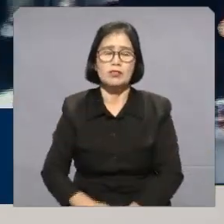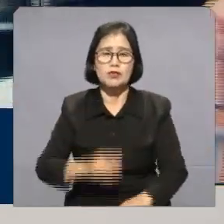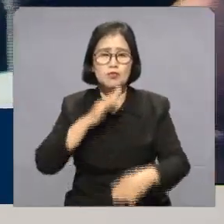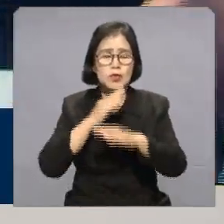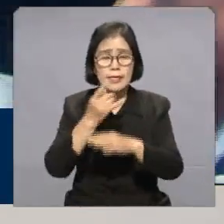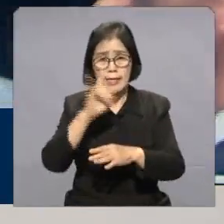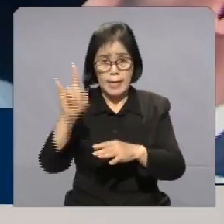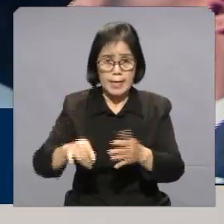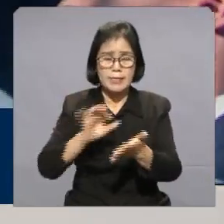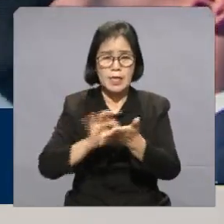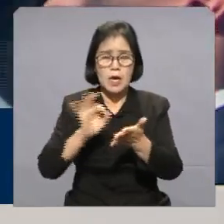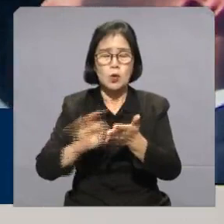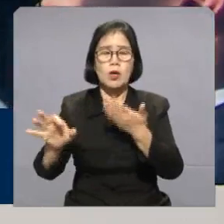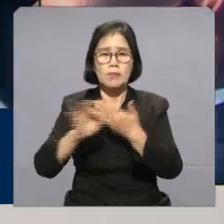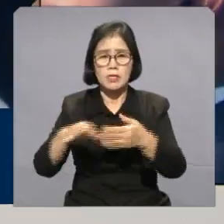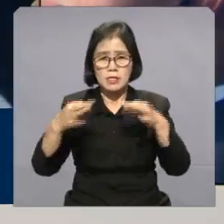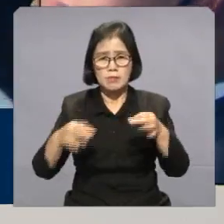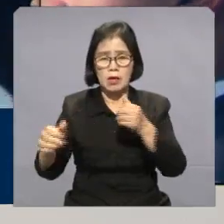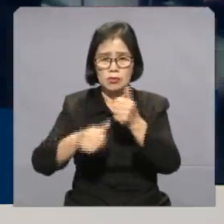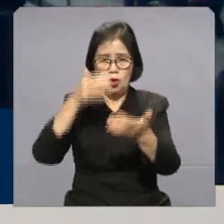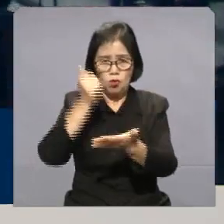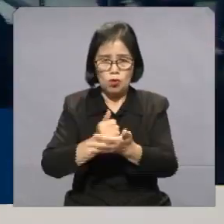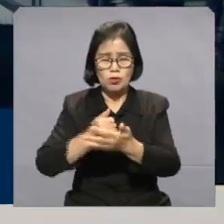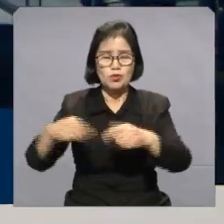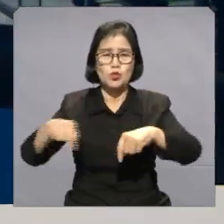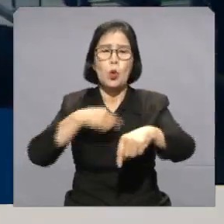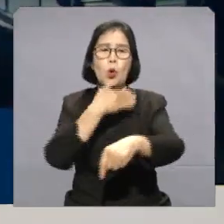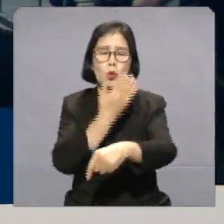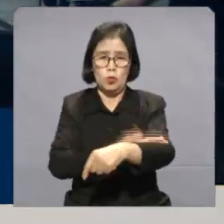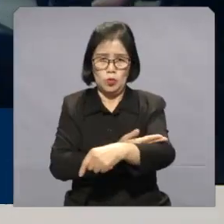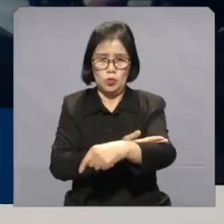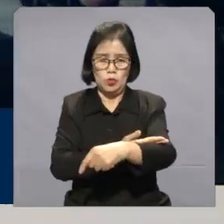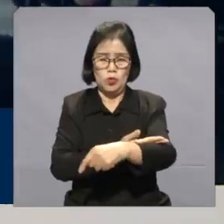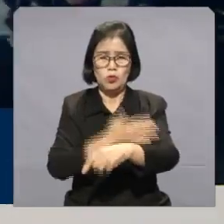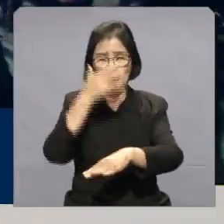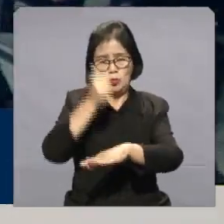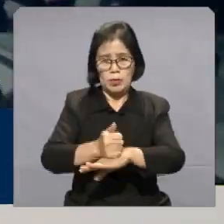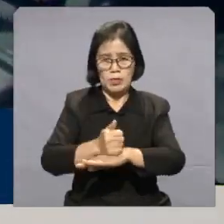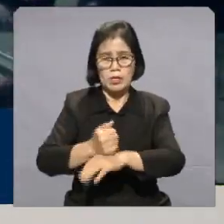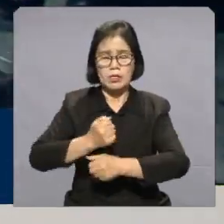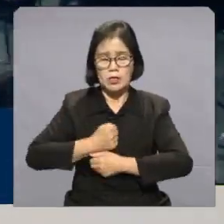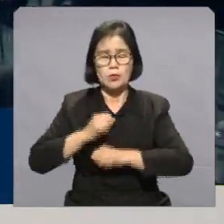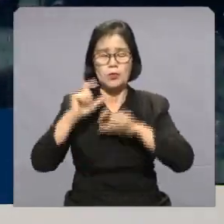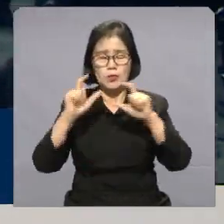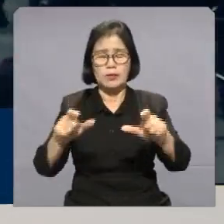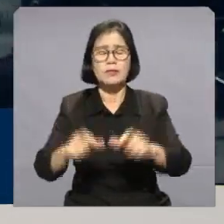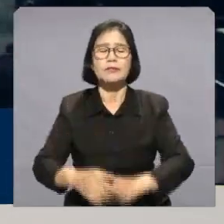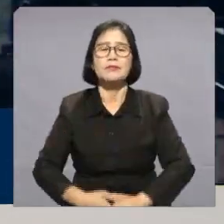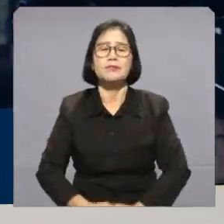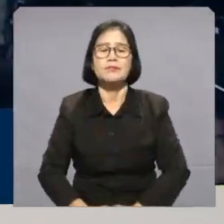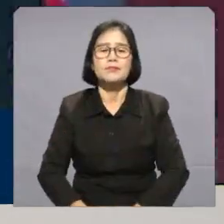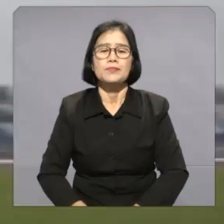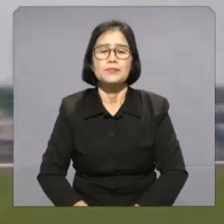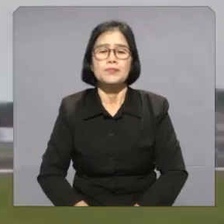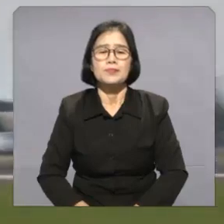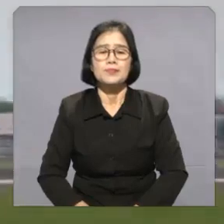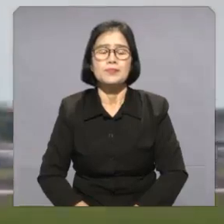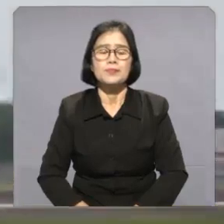핵을 사용하면 김정은 정권의 종말이라는 미국의 경고도 나왔습니다. 이어서 정철호 기자입니다.